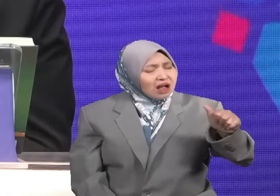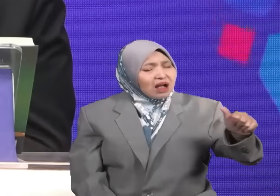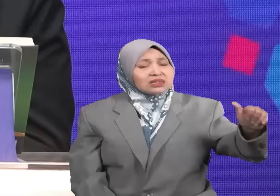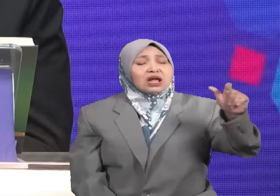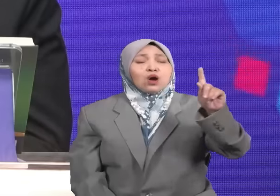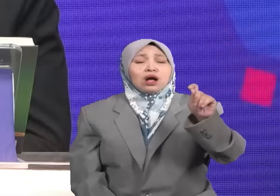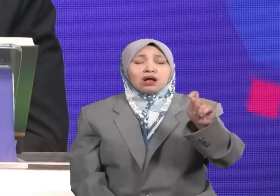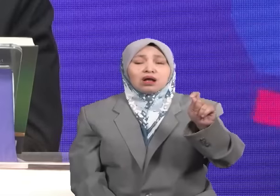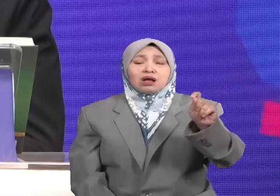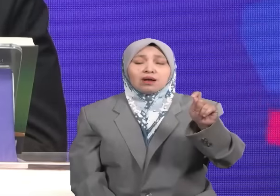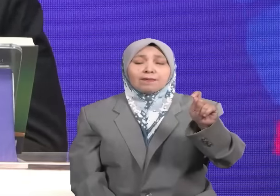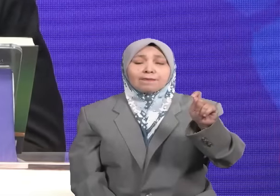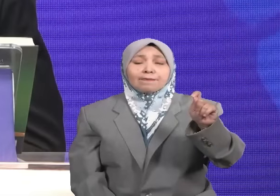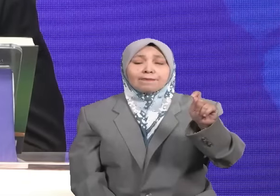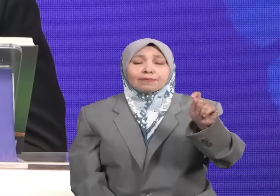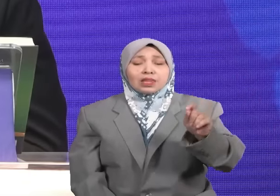جَاءَتْ